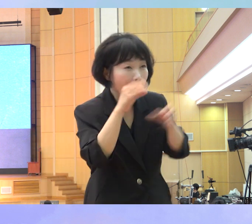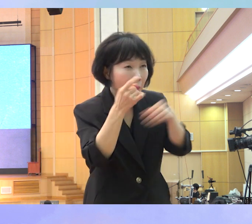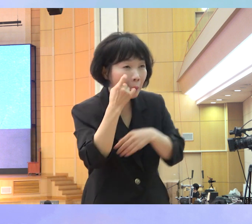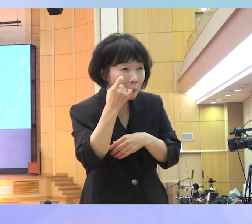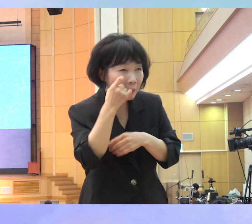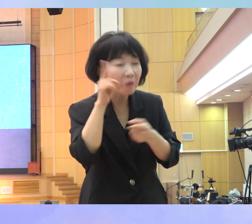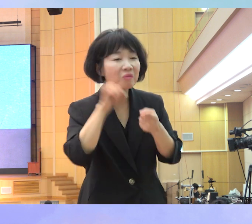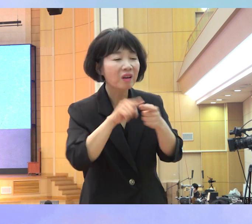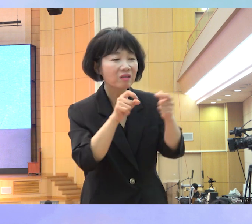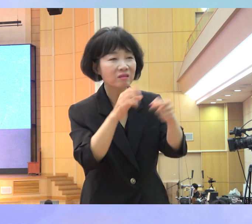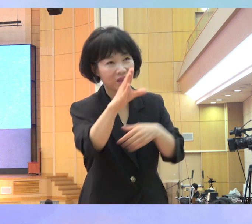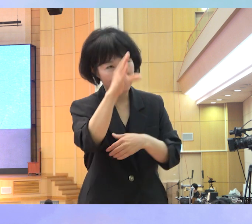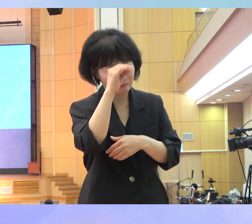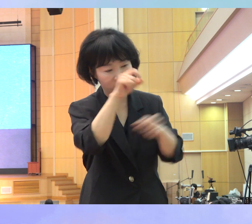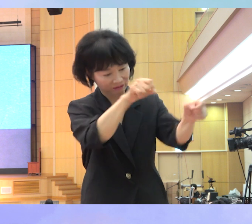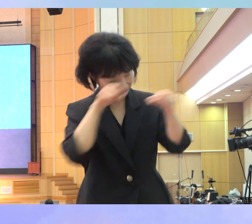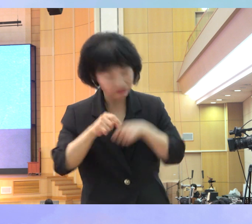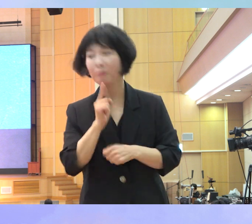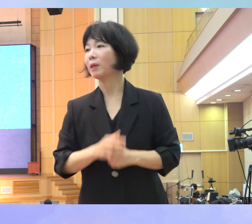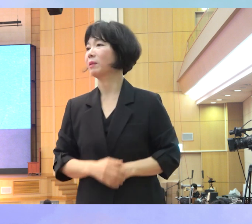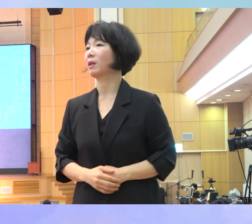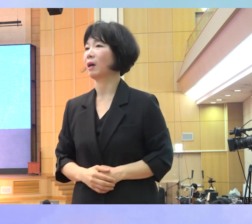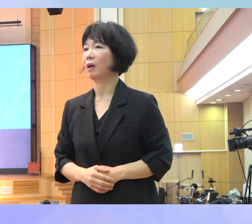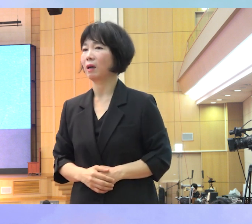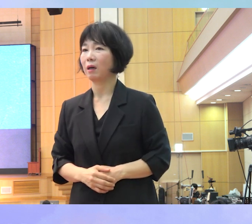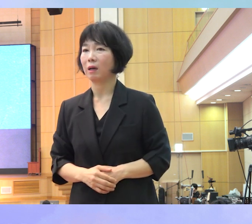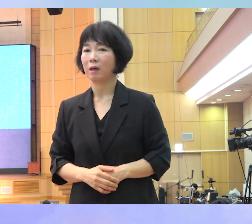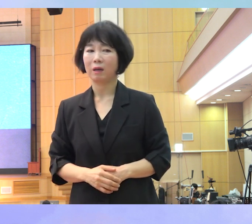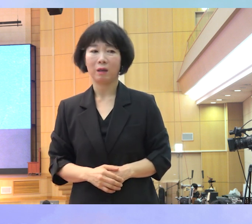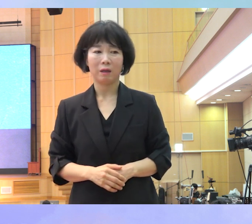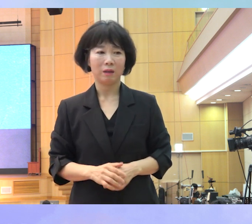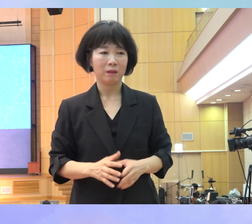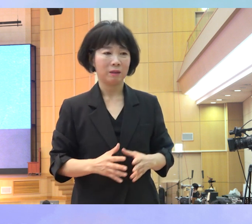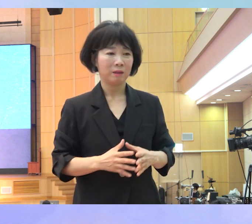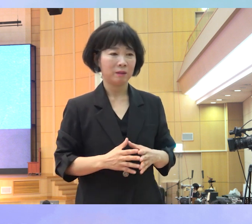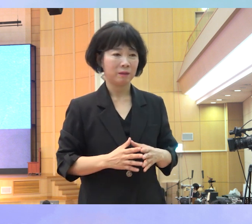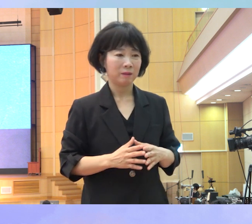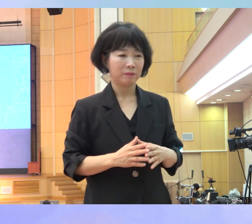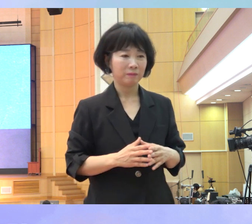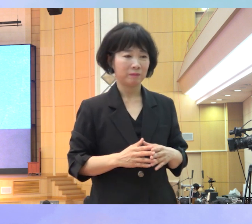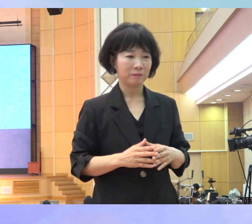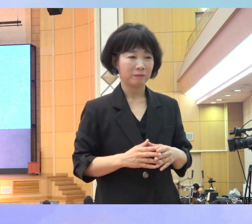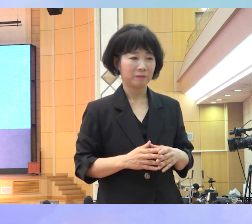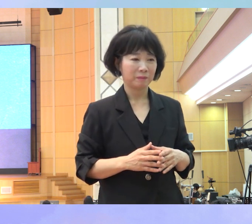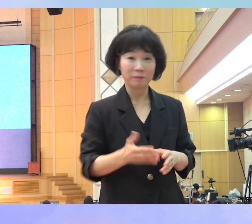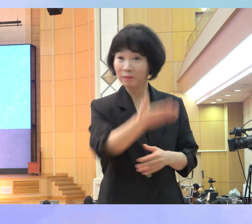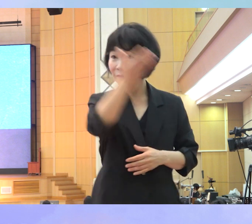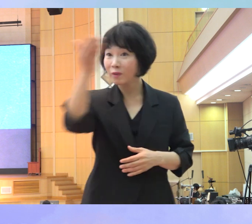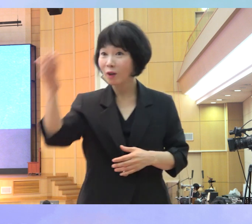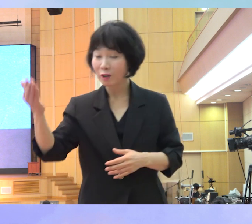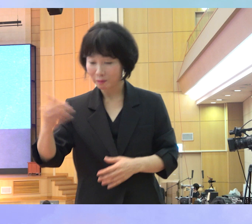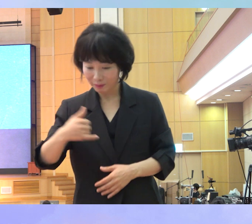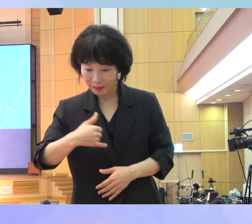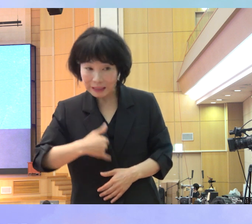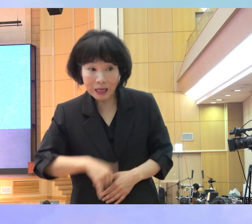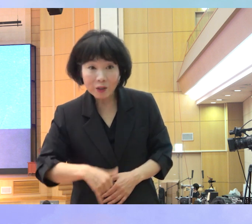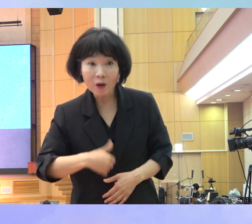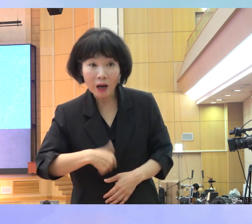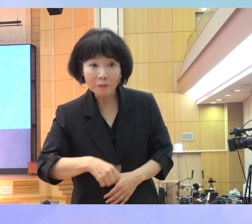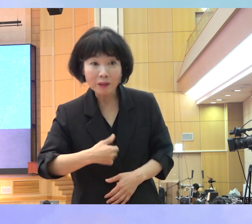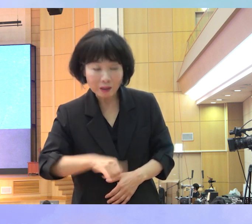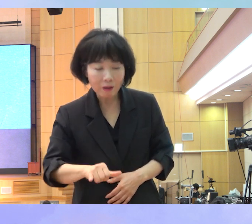게을렀고 내가 제대로 못했기 때문에 아이들이 그런 거지. 여러분, 아이들 사랑한다고 말하면서 아이들,